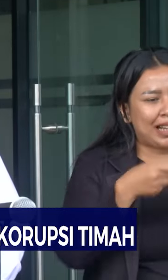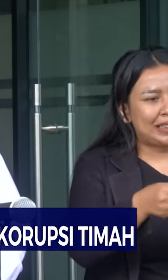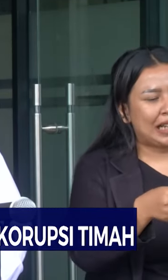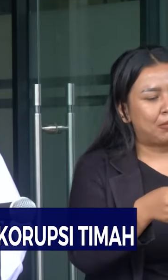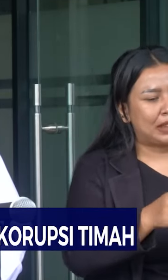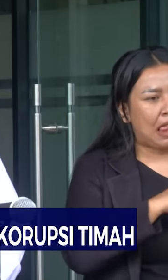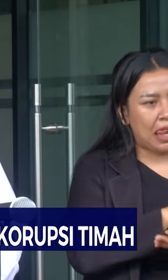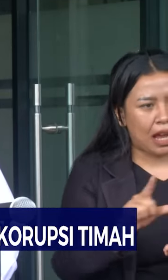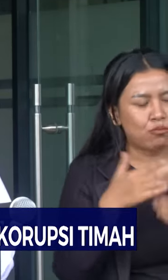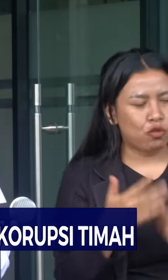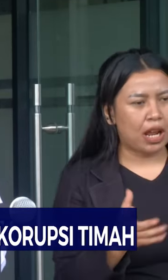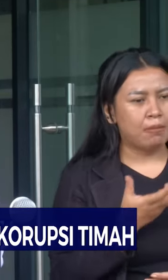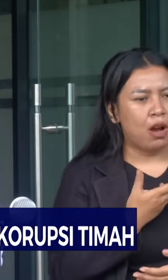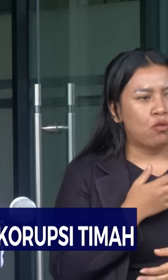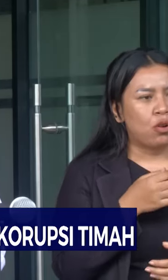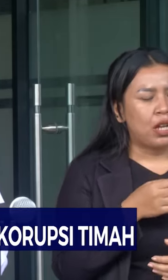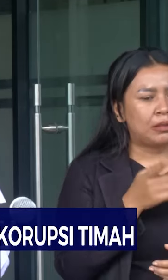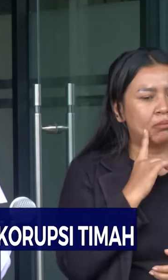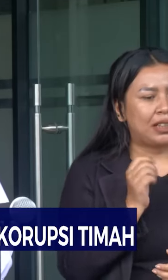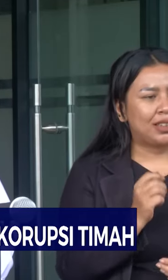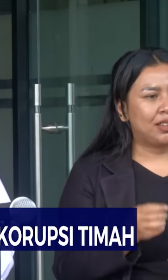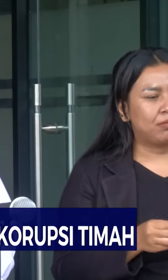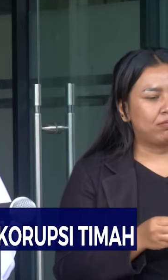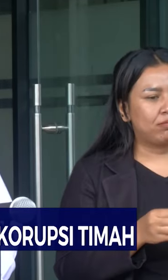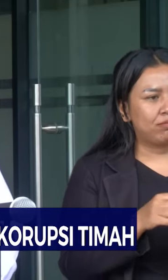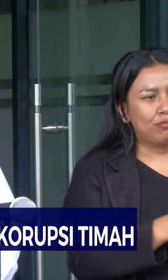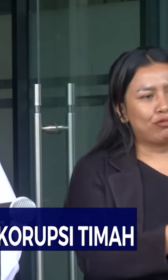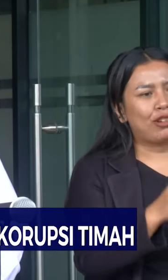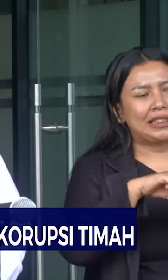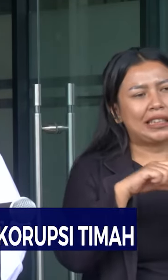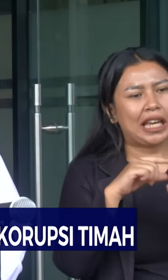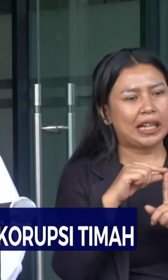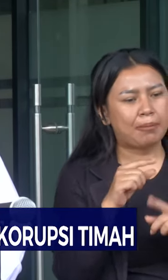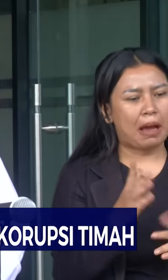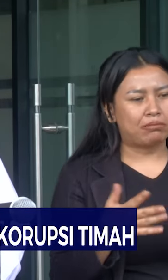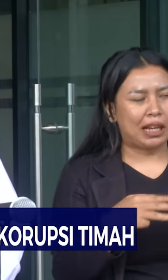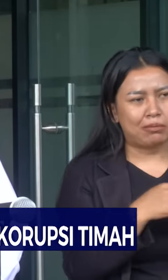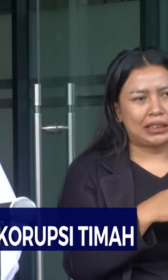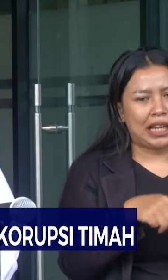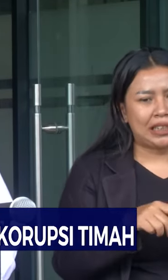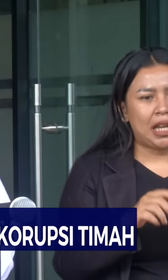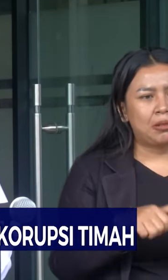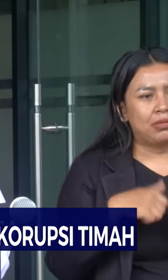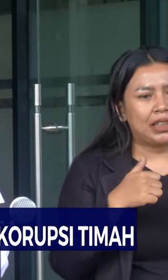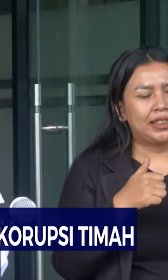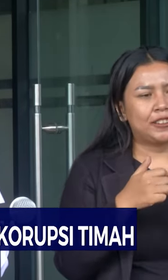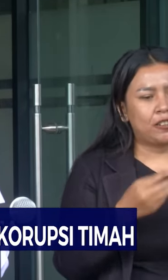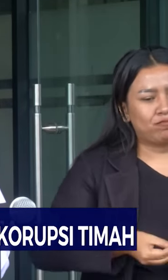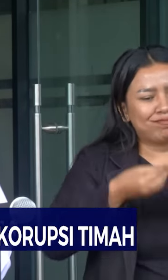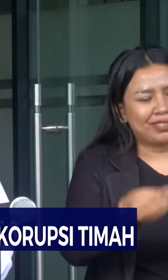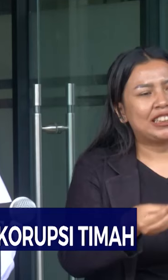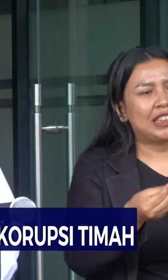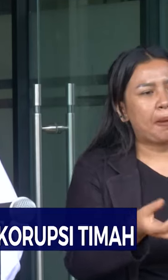Nyatakan lengkap akan menentukan sikap Apakah perkara ini ee dapat dilimpahkan kepengadilan